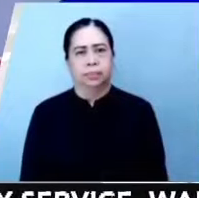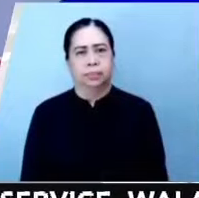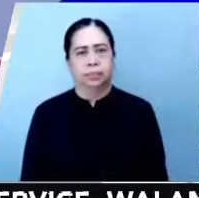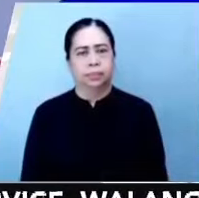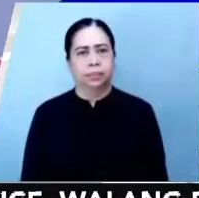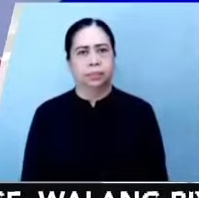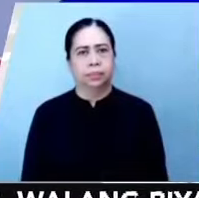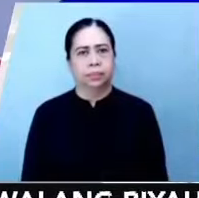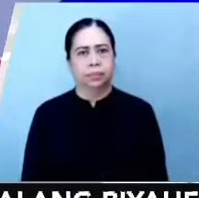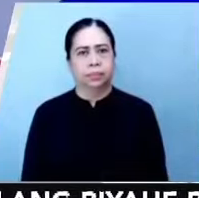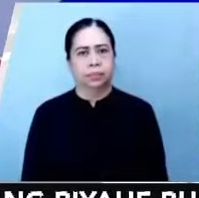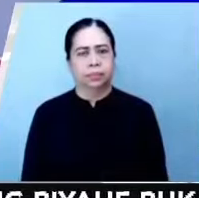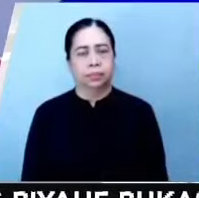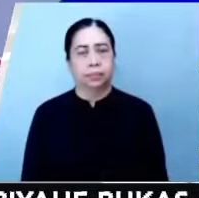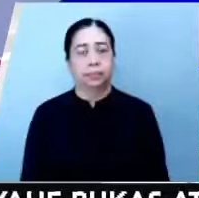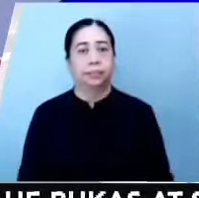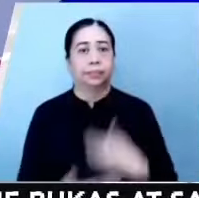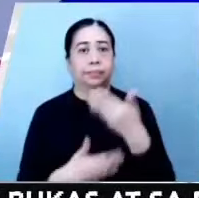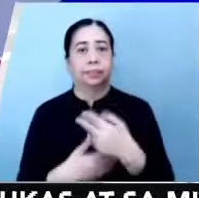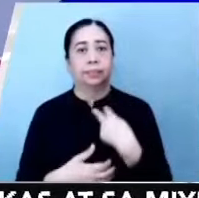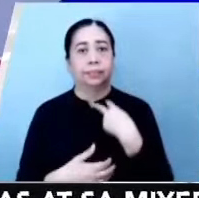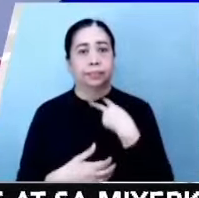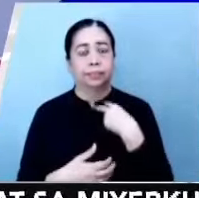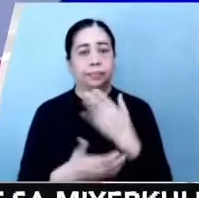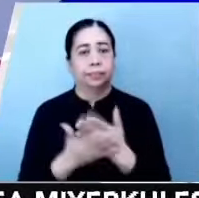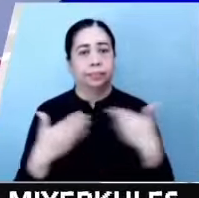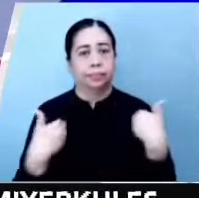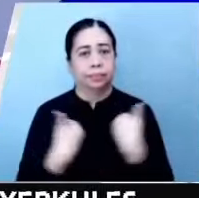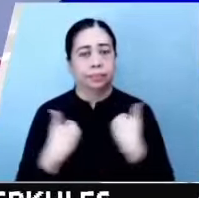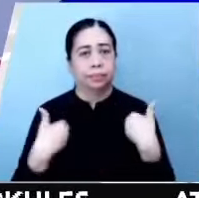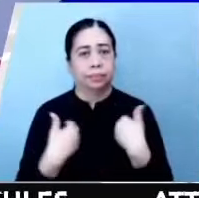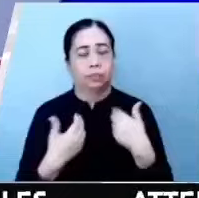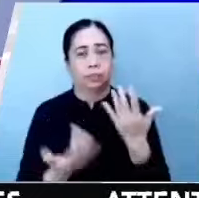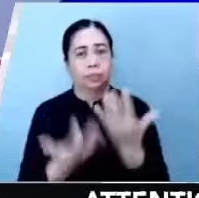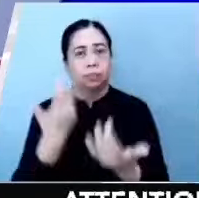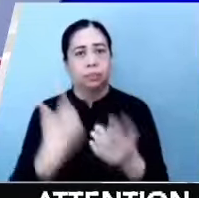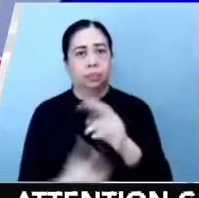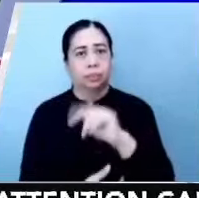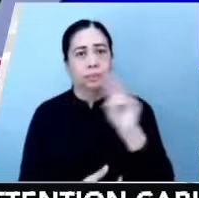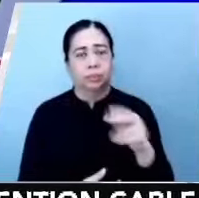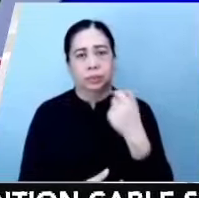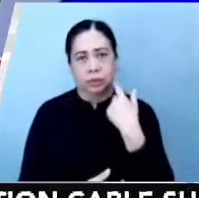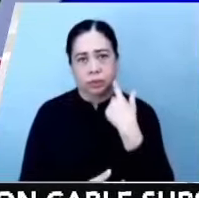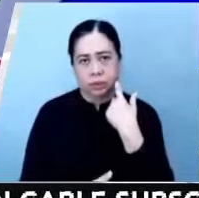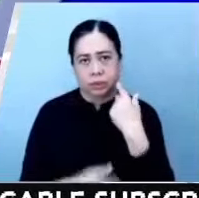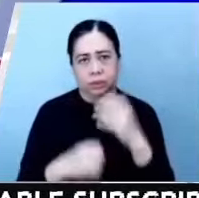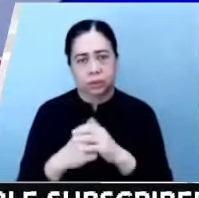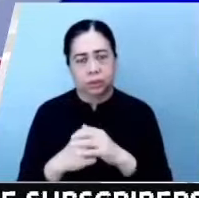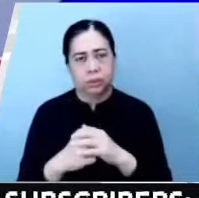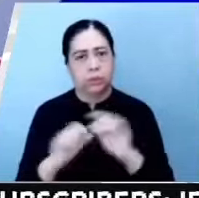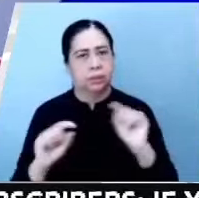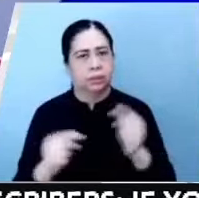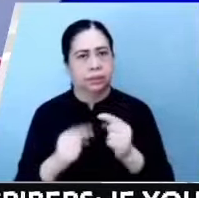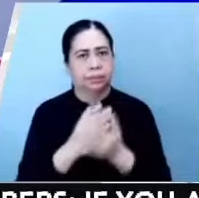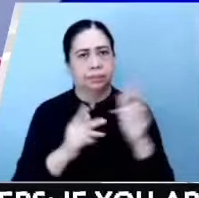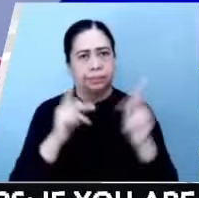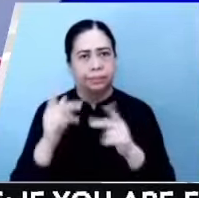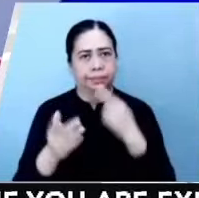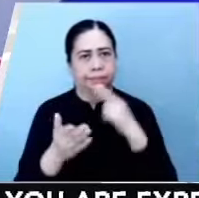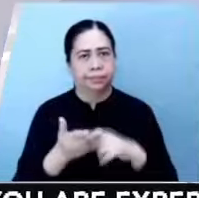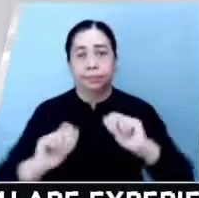natrap ang ilang alagang aso sa sunog sa novelas Quezon City kanina sugat na naman ang ilang residente yan ang unang balita live